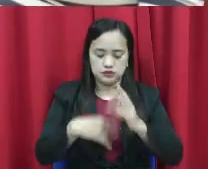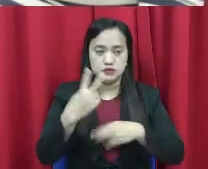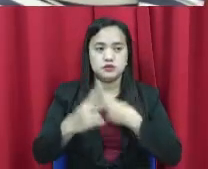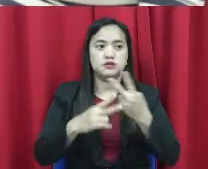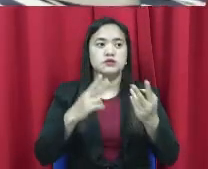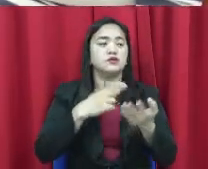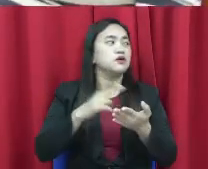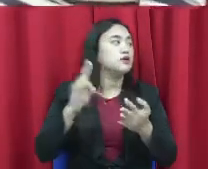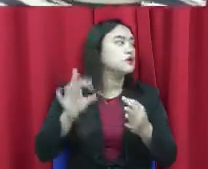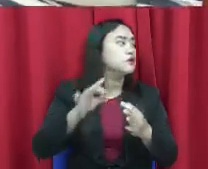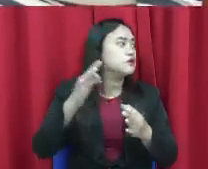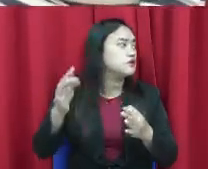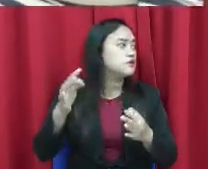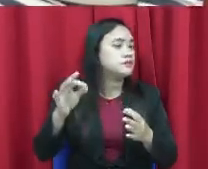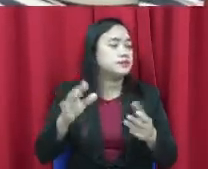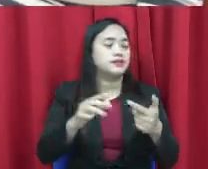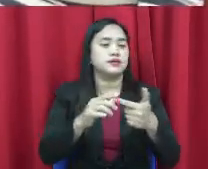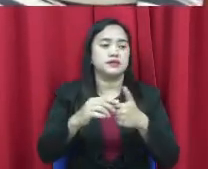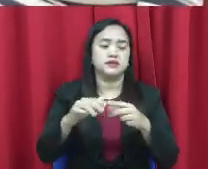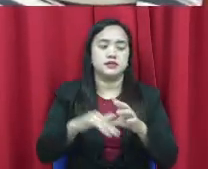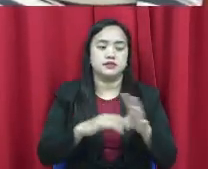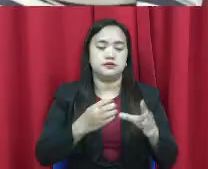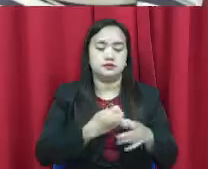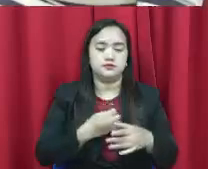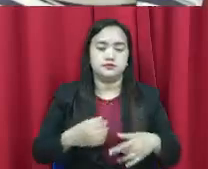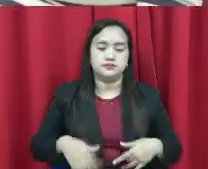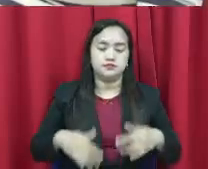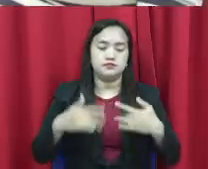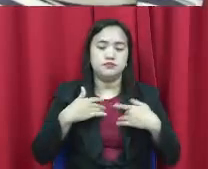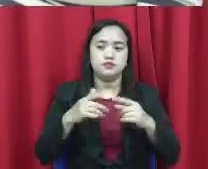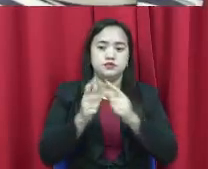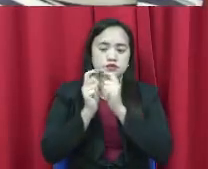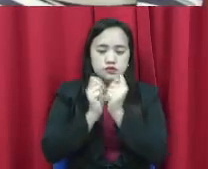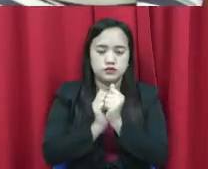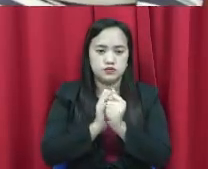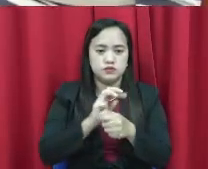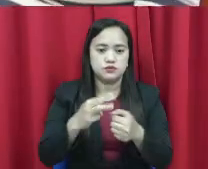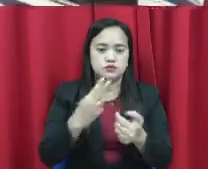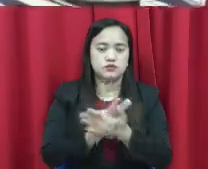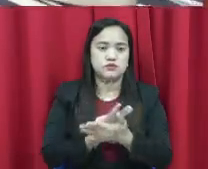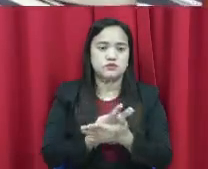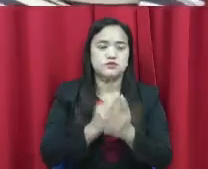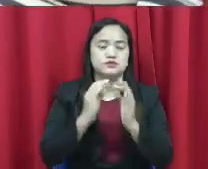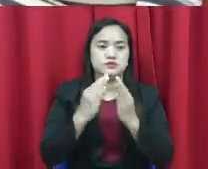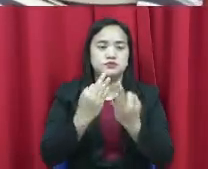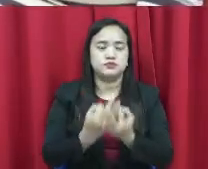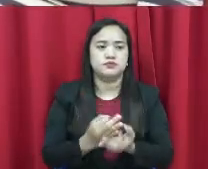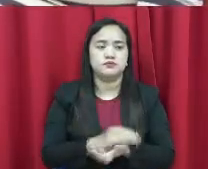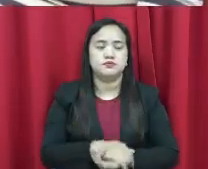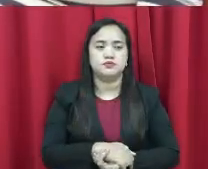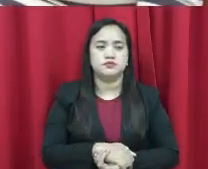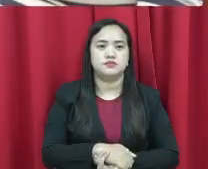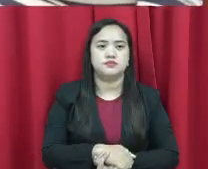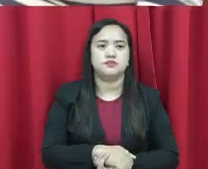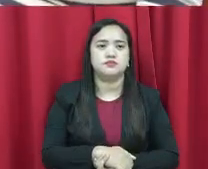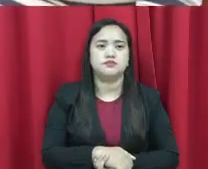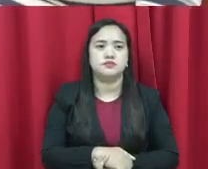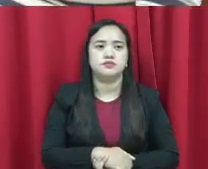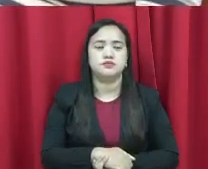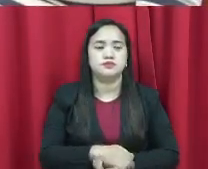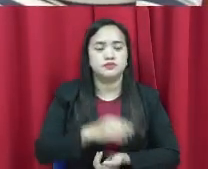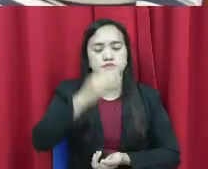banal na Espirito sa buhay po natin na lahat ng pamilya po natin ay talagang mag-excel kaya Ah ano po ito